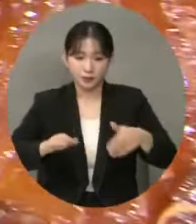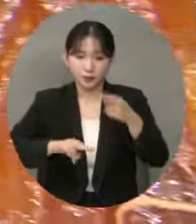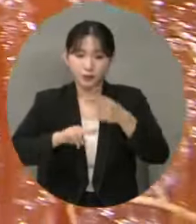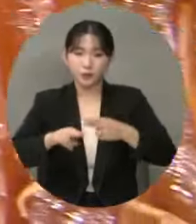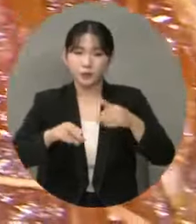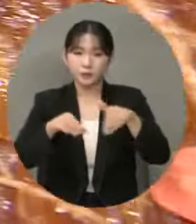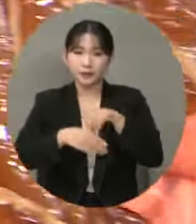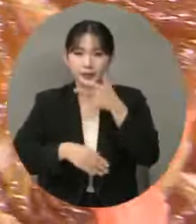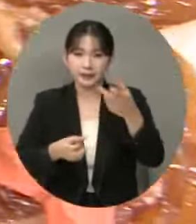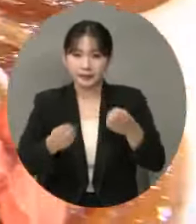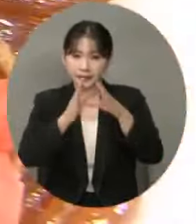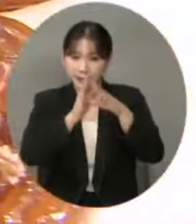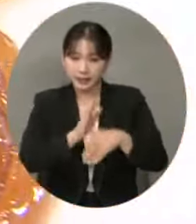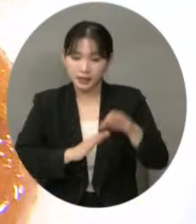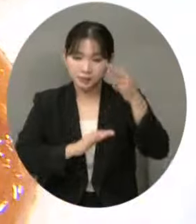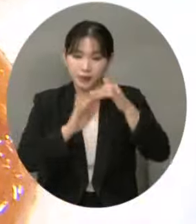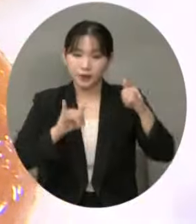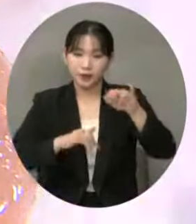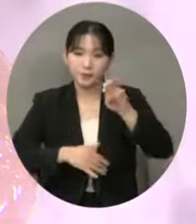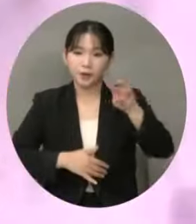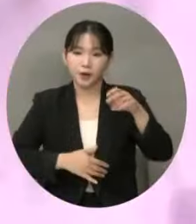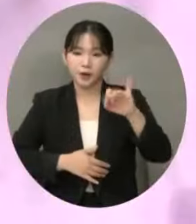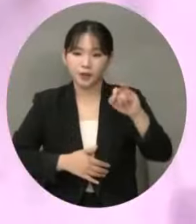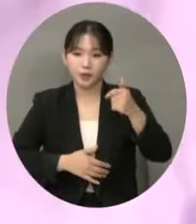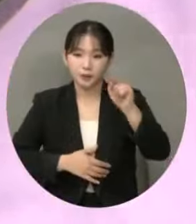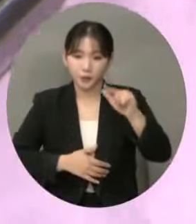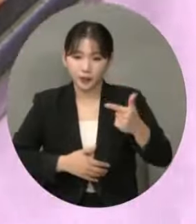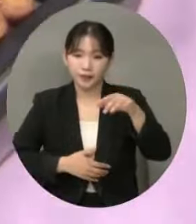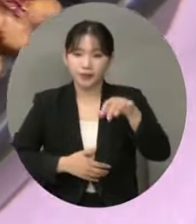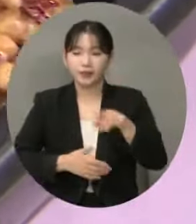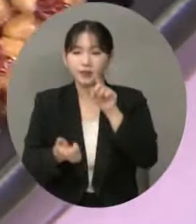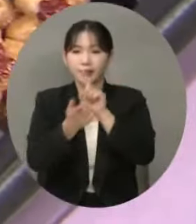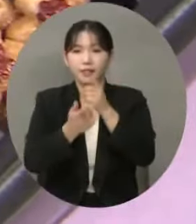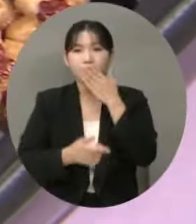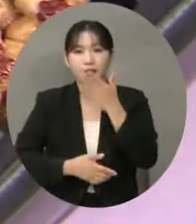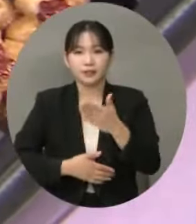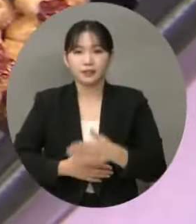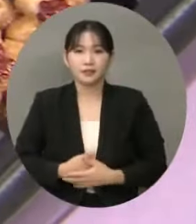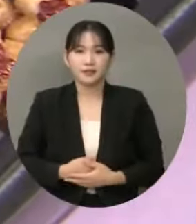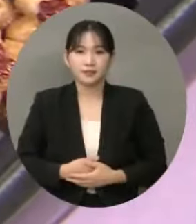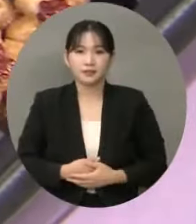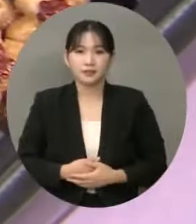국제남도음식문화 큰잔치에 명인관에서 만날 수 있습니다. MBC 뉴스 박종호입니다.